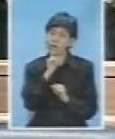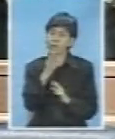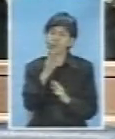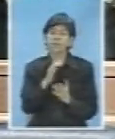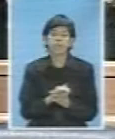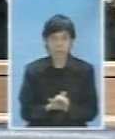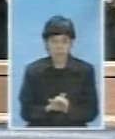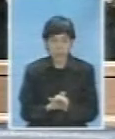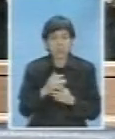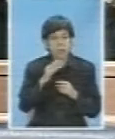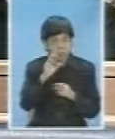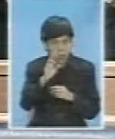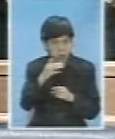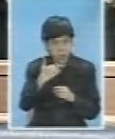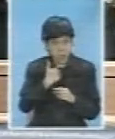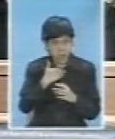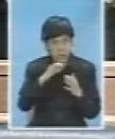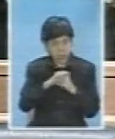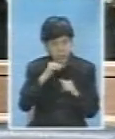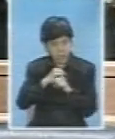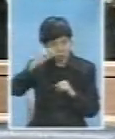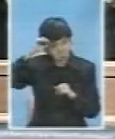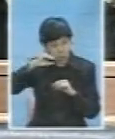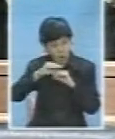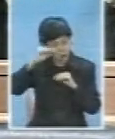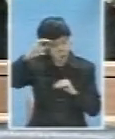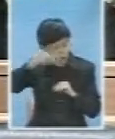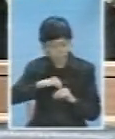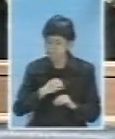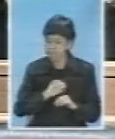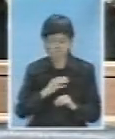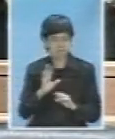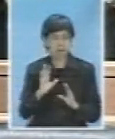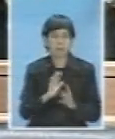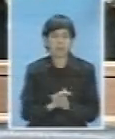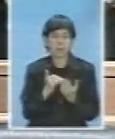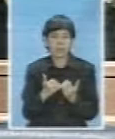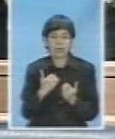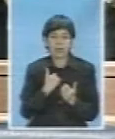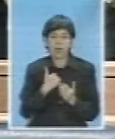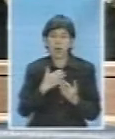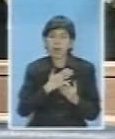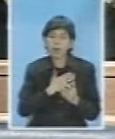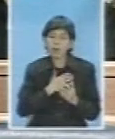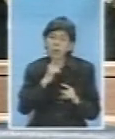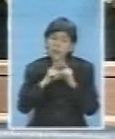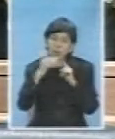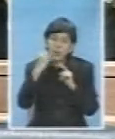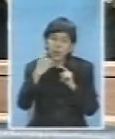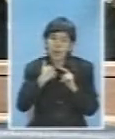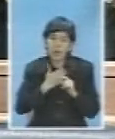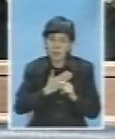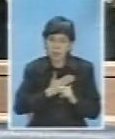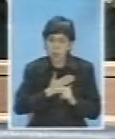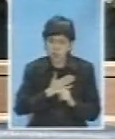จจะนำไปสู่การข้อกล่าวหาว่ามีการทุจริตจากโครงการนี้เรื่องนี้เป็นเรื่องที่ได้มีการกล่าวขานกันมากและพวก